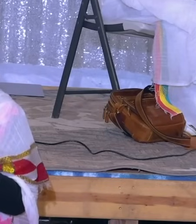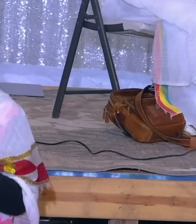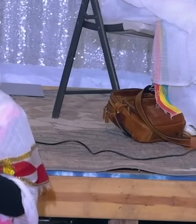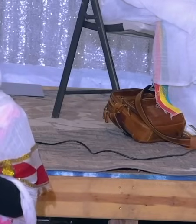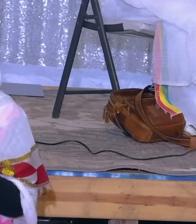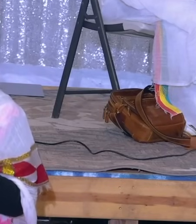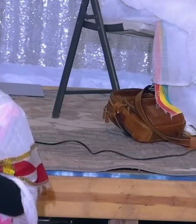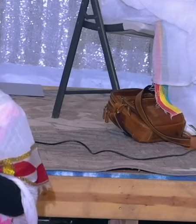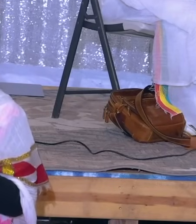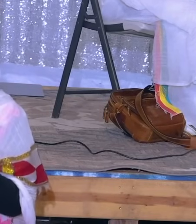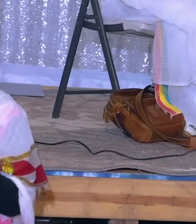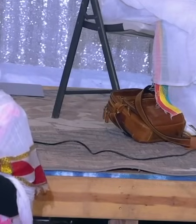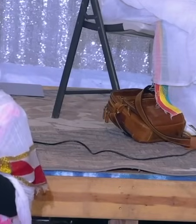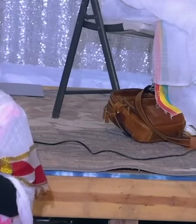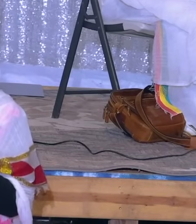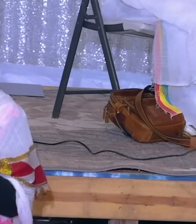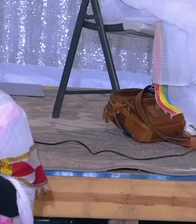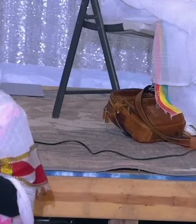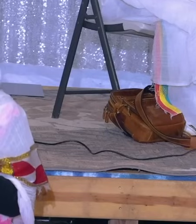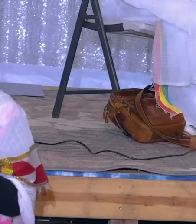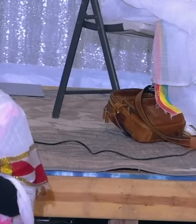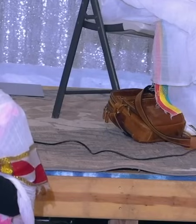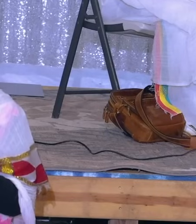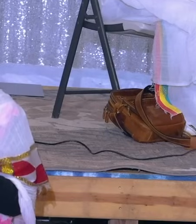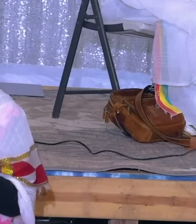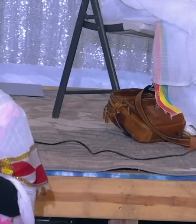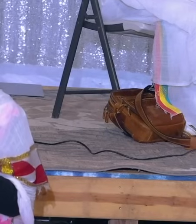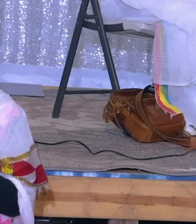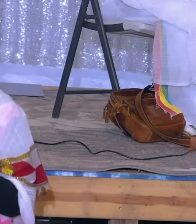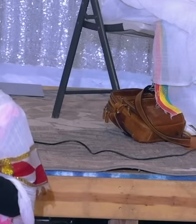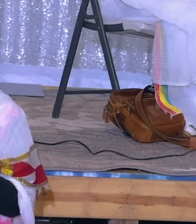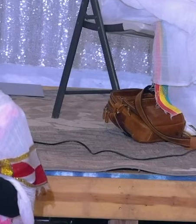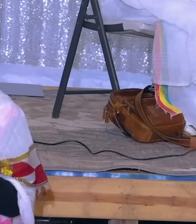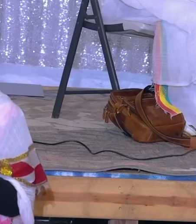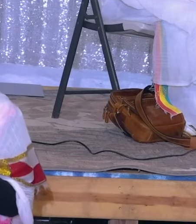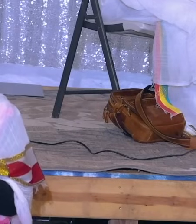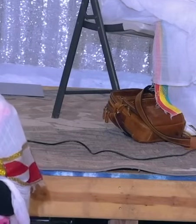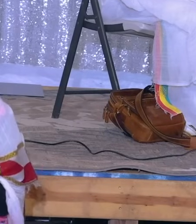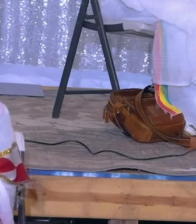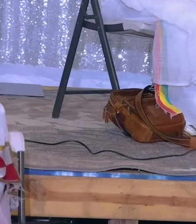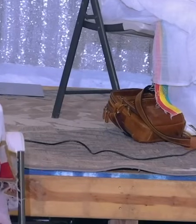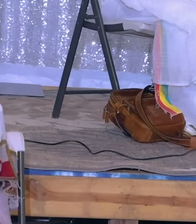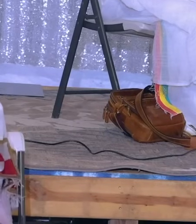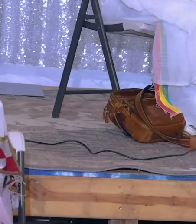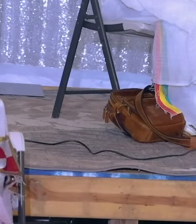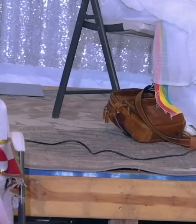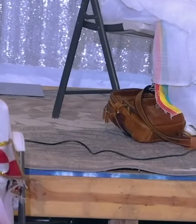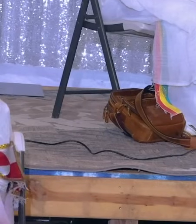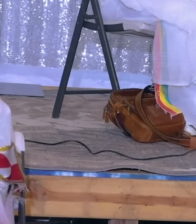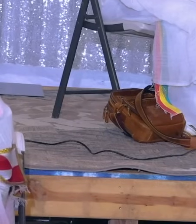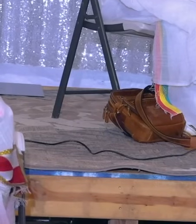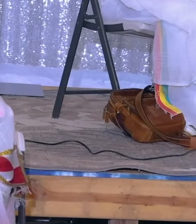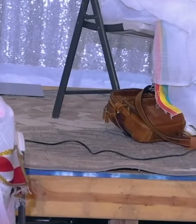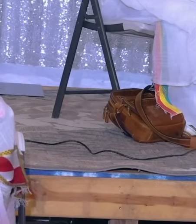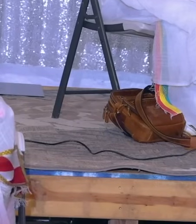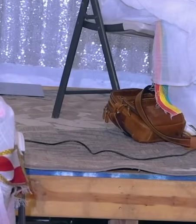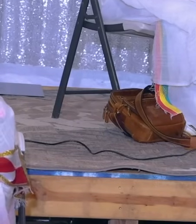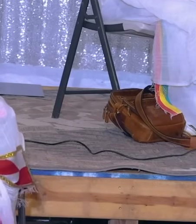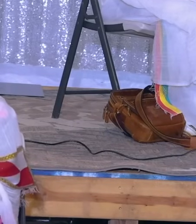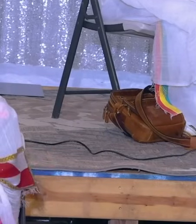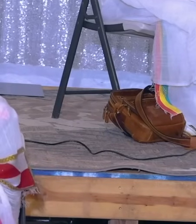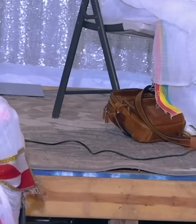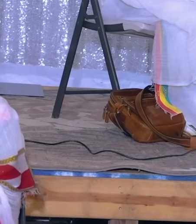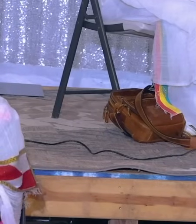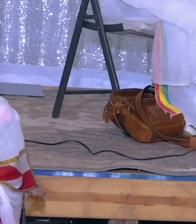ደግሞ ይህም ሀሳብ ቢነሳ እንዲህ ቢባል ማለታቸው አይቀርም እድል ብታገኙ ብዬ አስባለሁ። ስለዚህ ይሄ